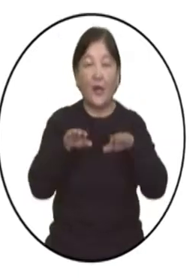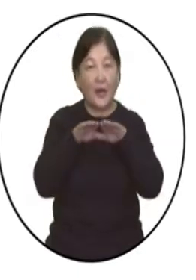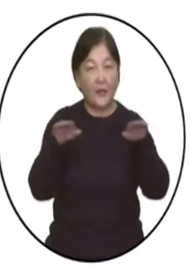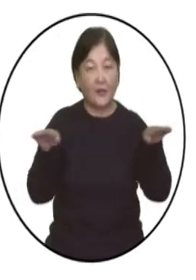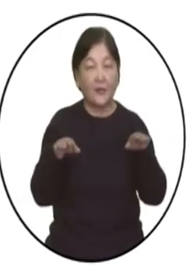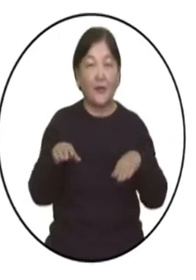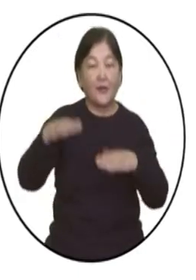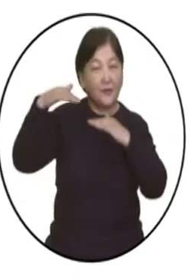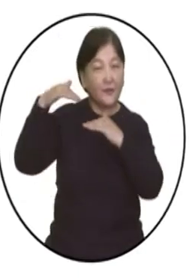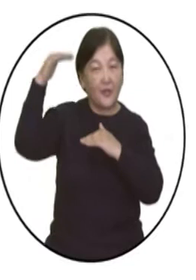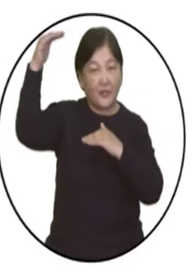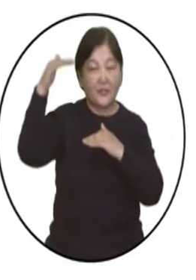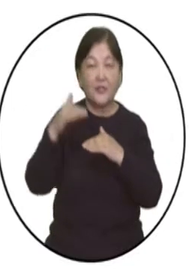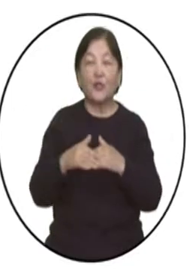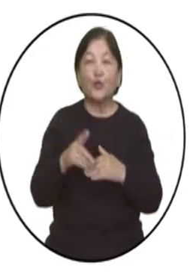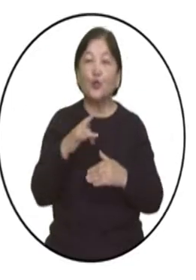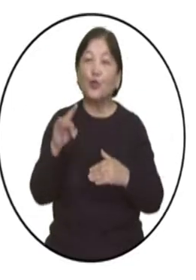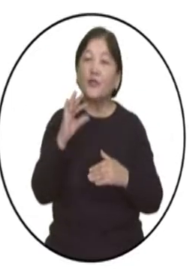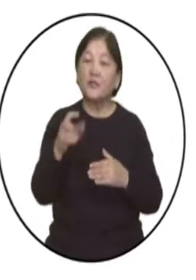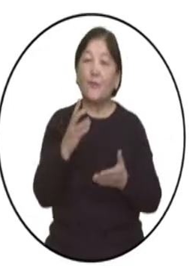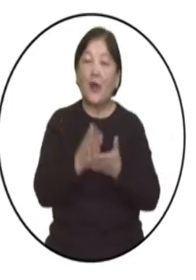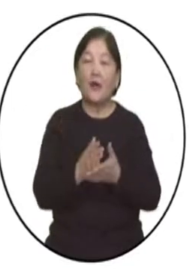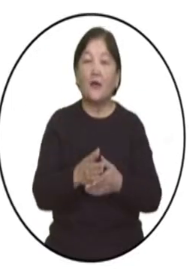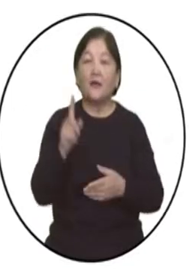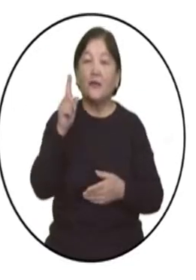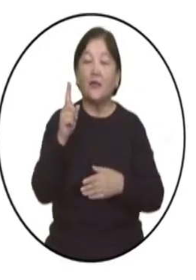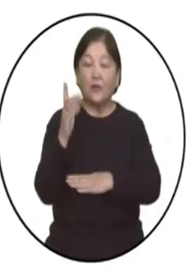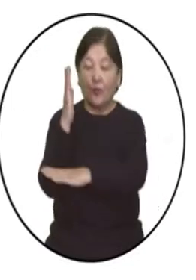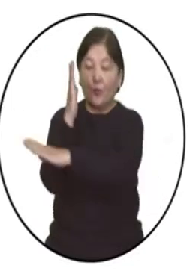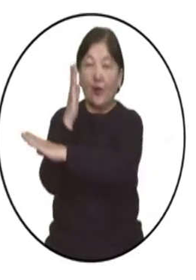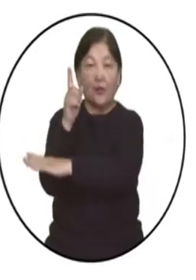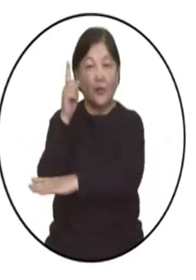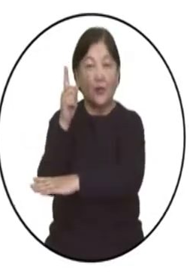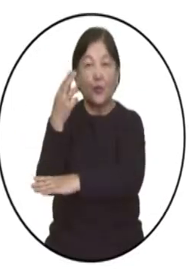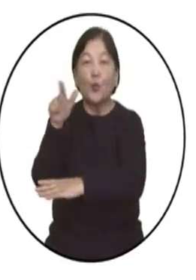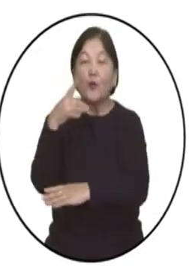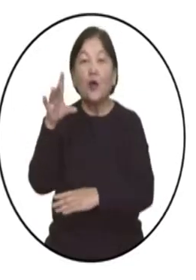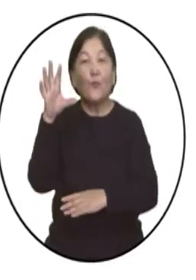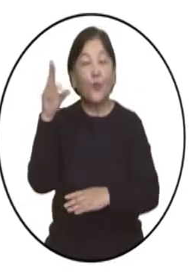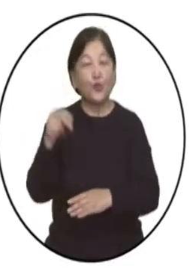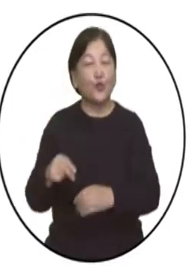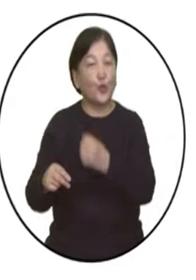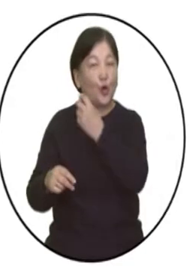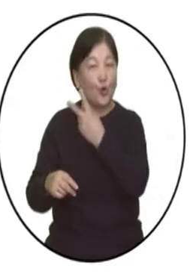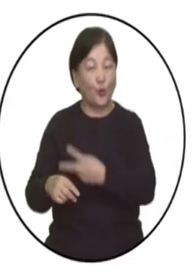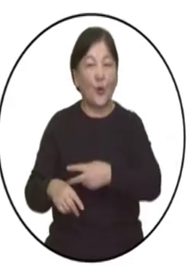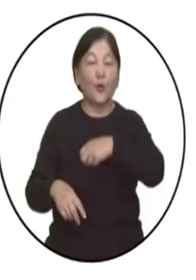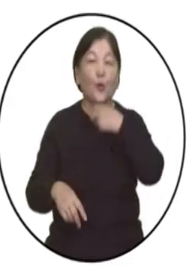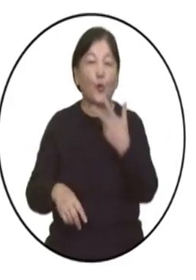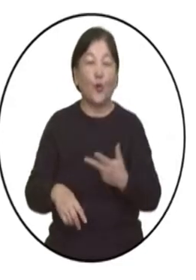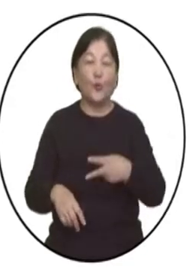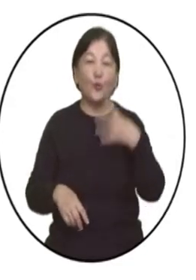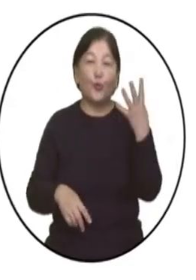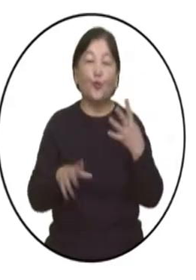дээд хэсэгт дугаарлая. 1-р мөч, 2-р мөч, 3-р мөч, 4-р